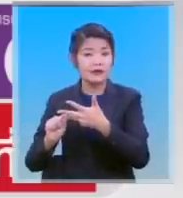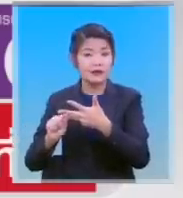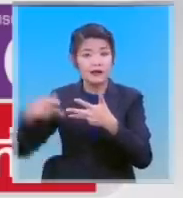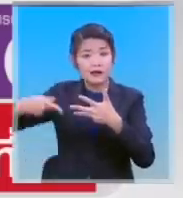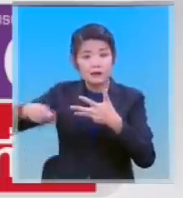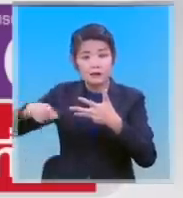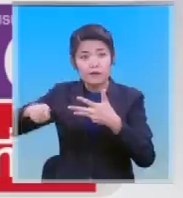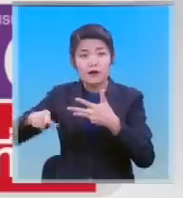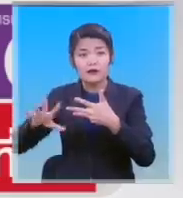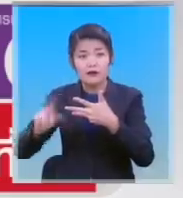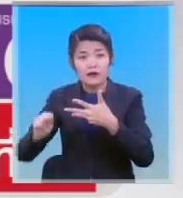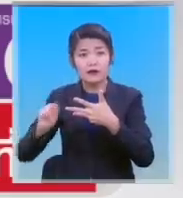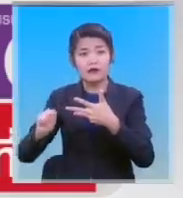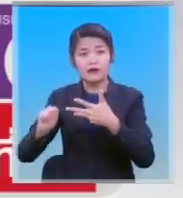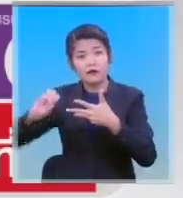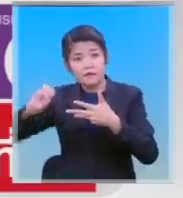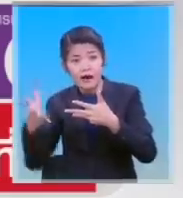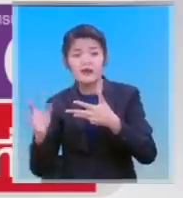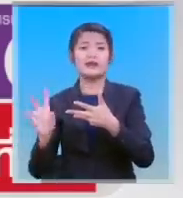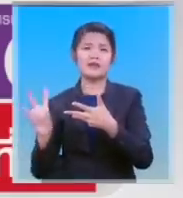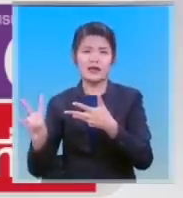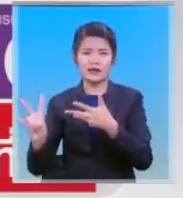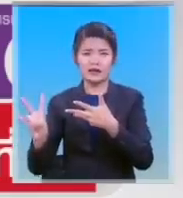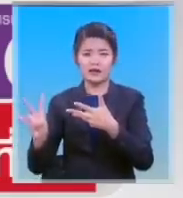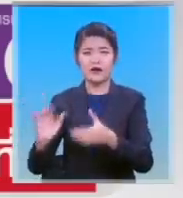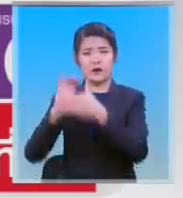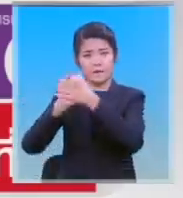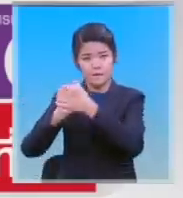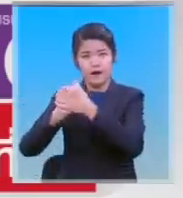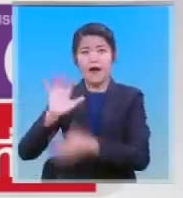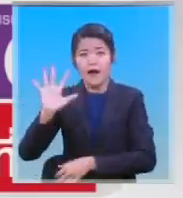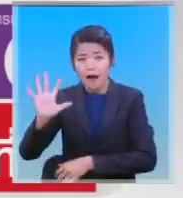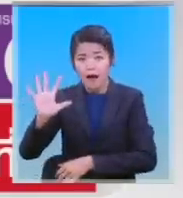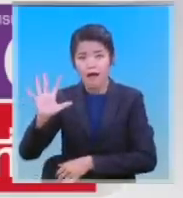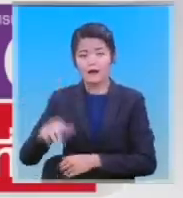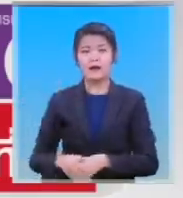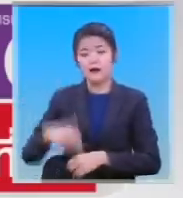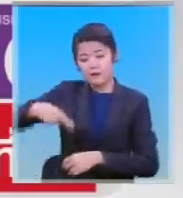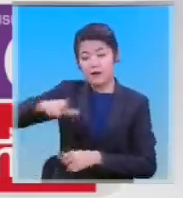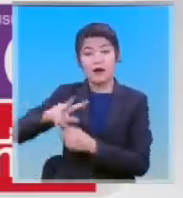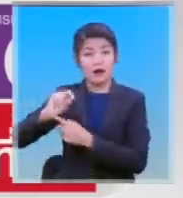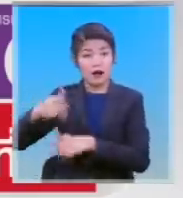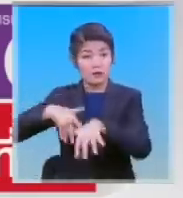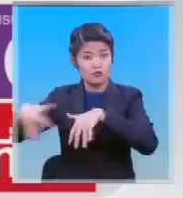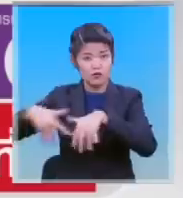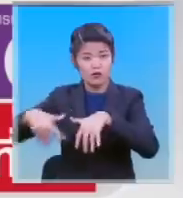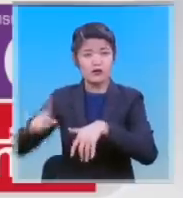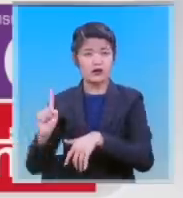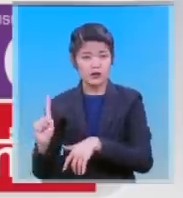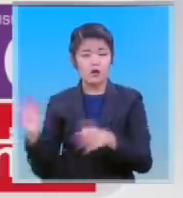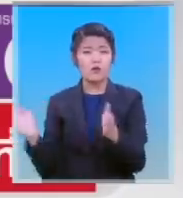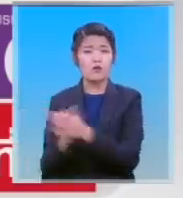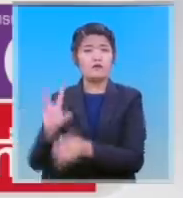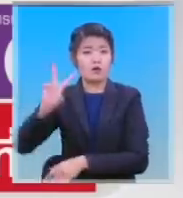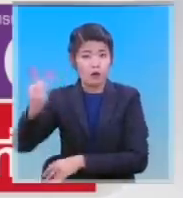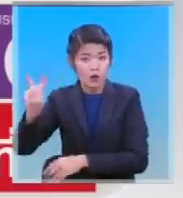ติ7ที่นั่งพรรค5พรรคเพื่อชาติ5ที่นั่ง6พรรคพลังปวงชนไทยรวมแล้ว200ที่นั่งนะคะแล้วถ้าหาก